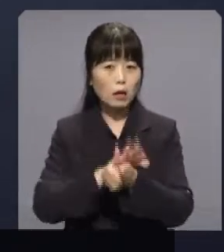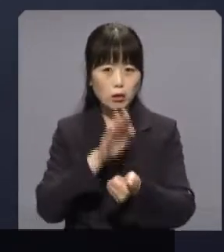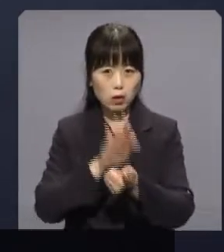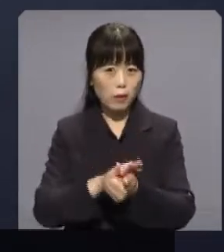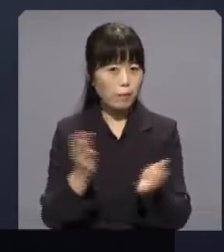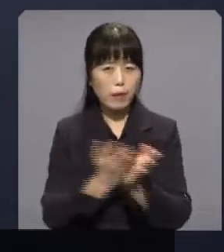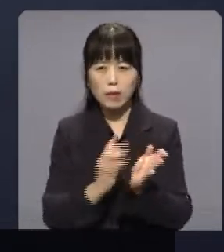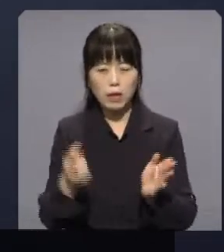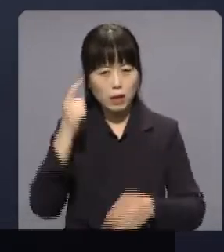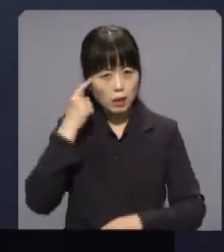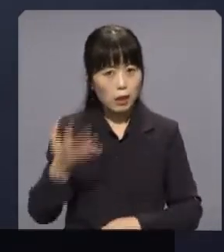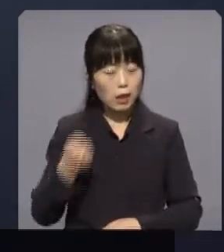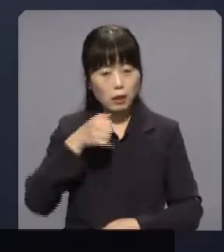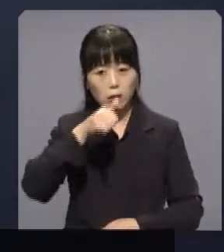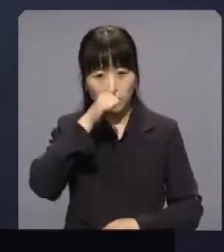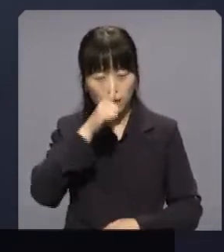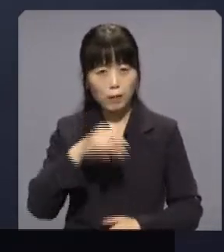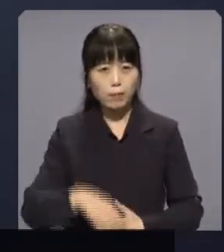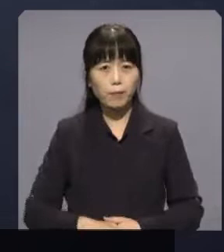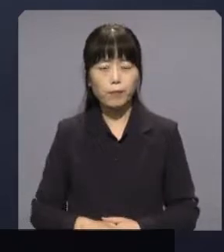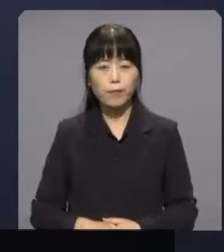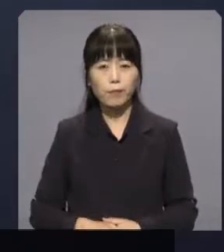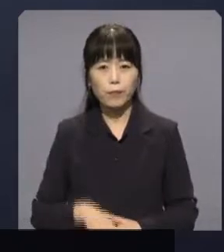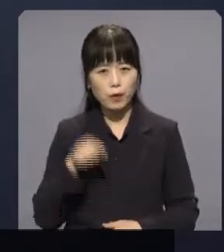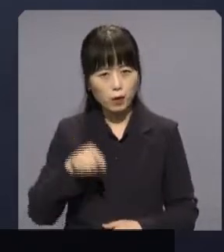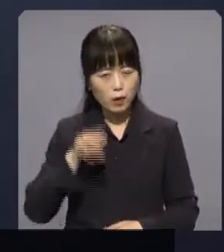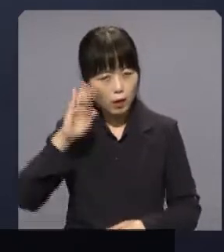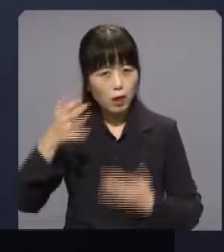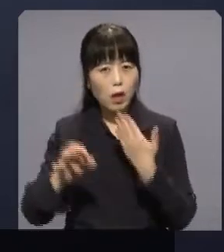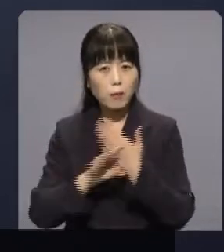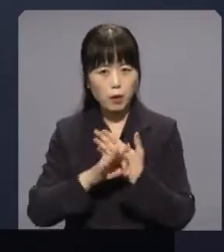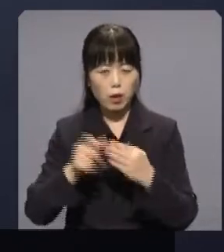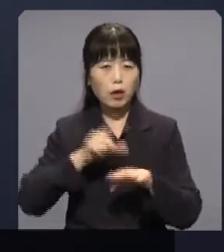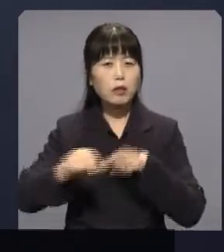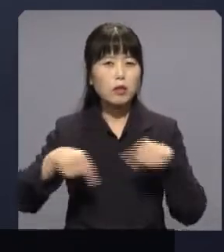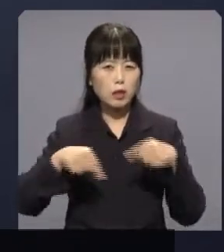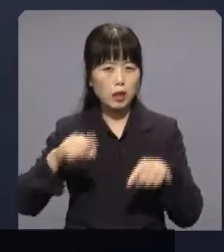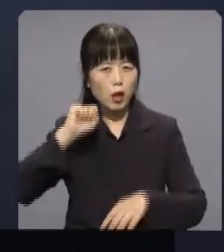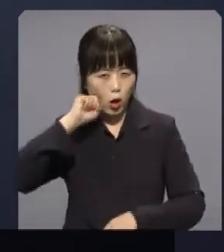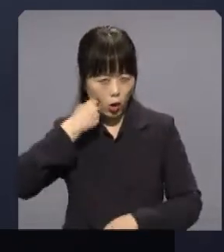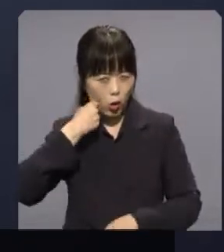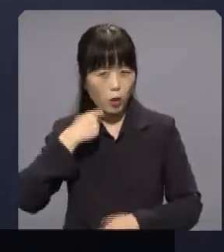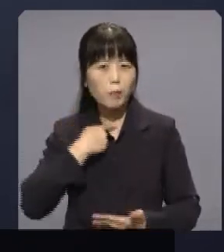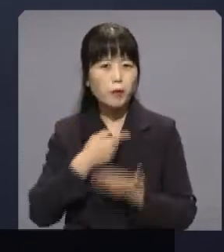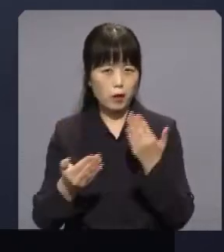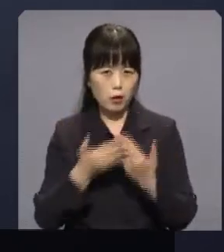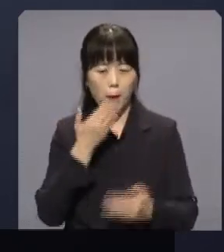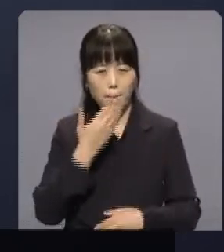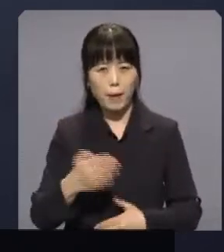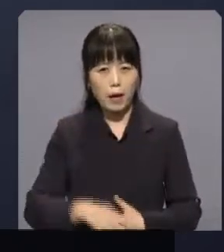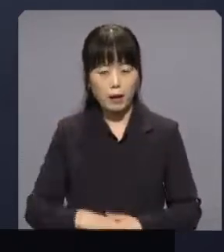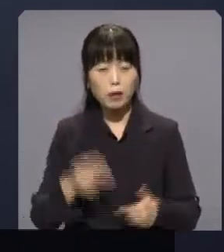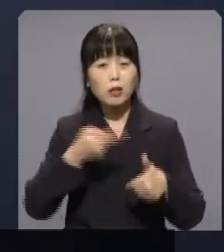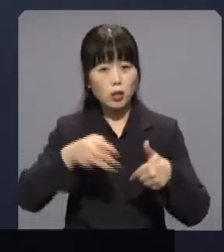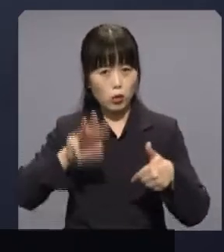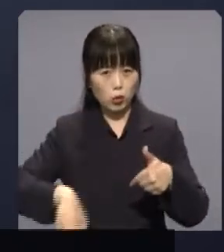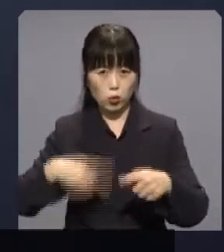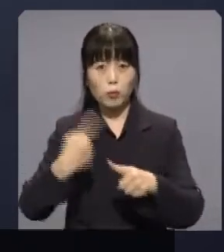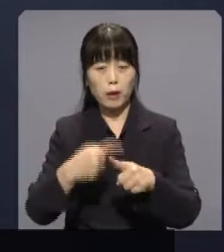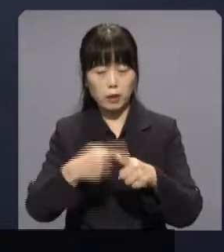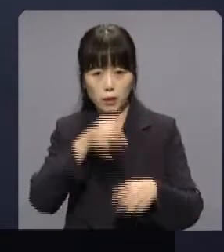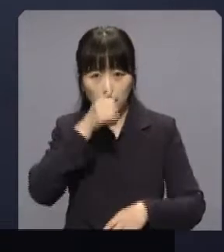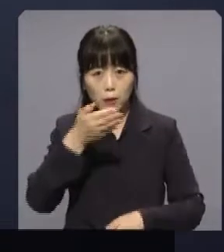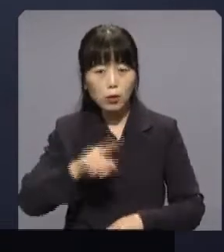좀 맞지 않는다 이렇게 얘기하고 있습니다 이렇게 되면은 상당히 지자체들이 어려움을 겪을 것으로 보입니다 인천 역시 마찬가지일 텐데